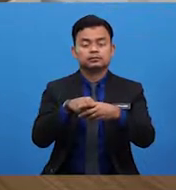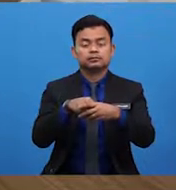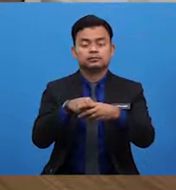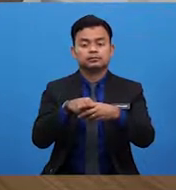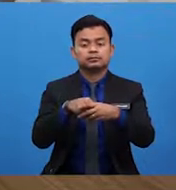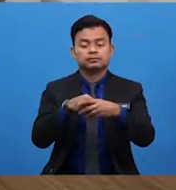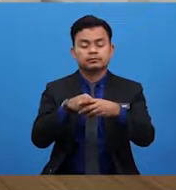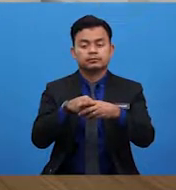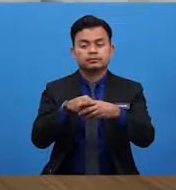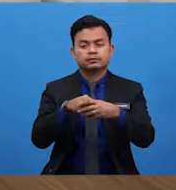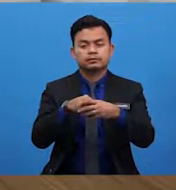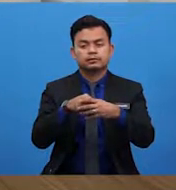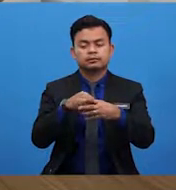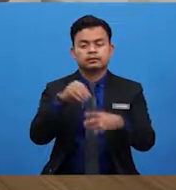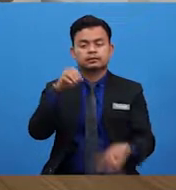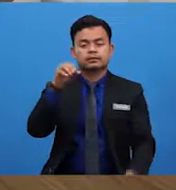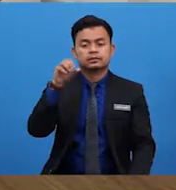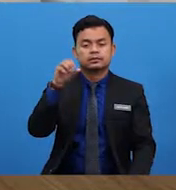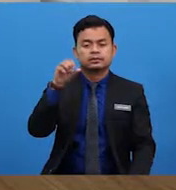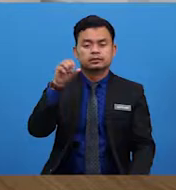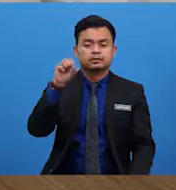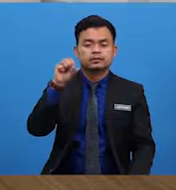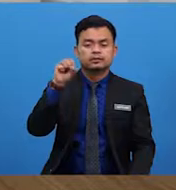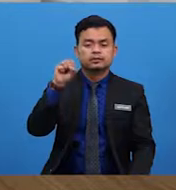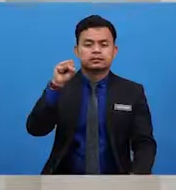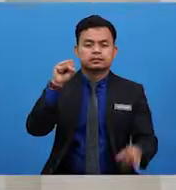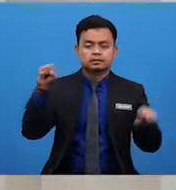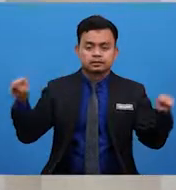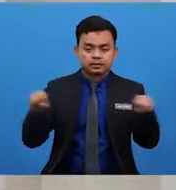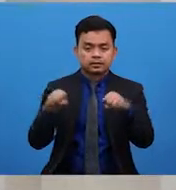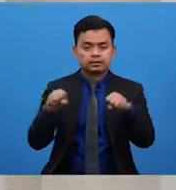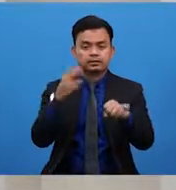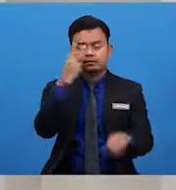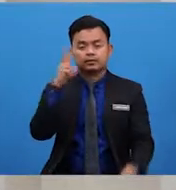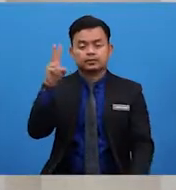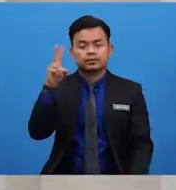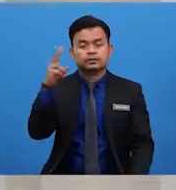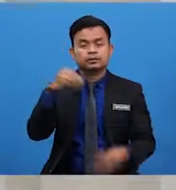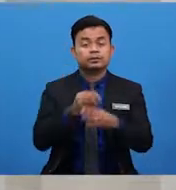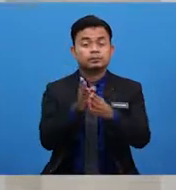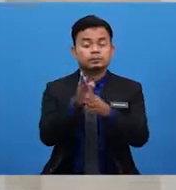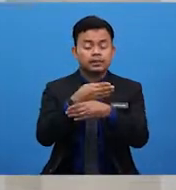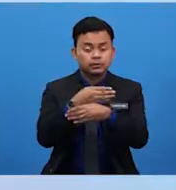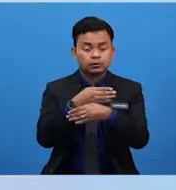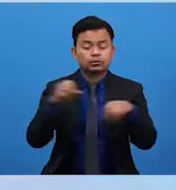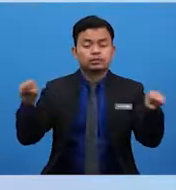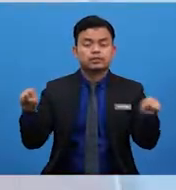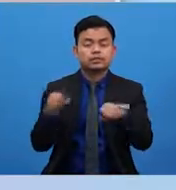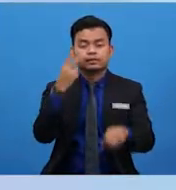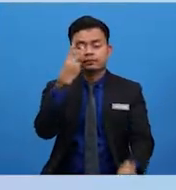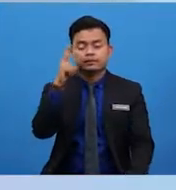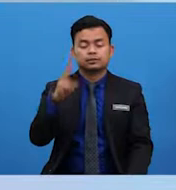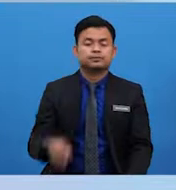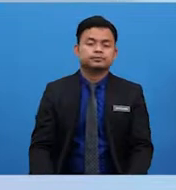iaitu bentuk seni visual dana kita tahu semua kau bentuk Siwon ini salah satunya ialah